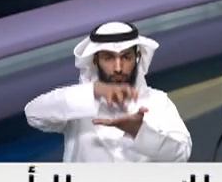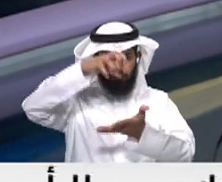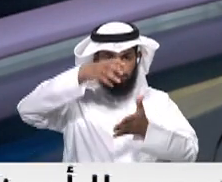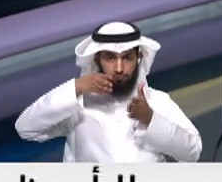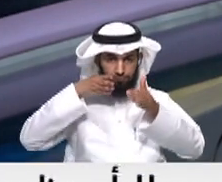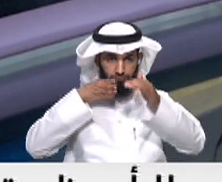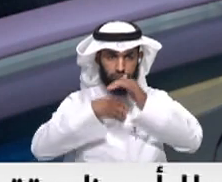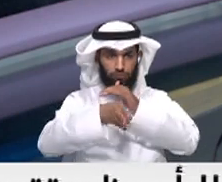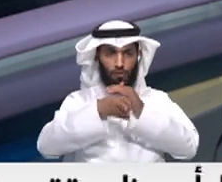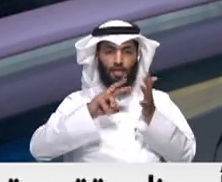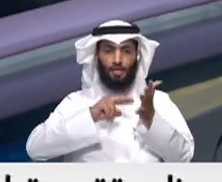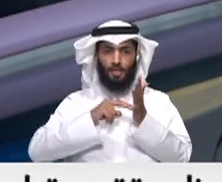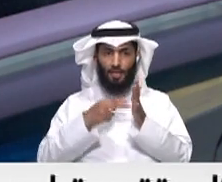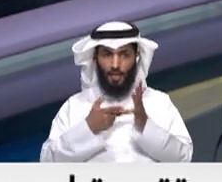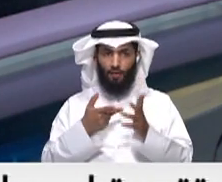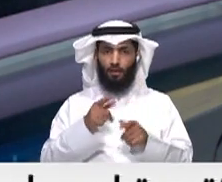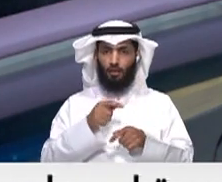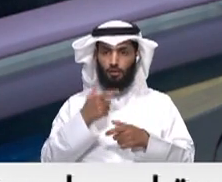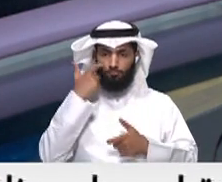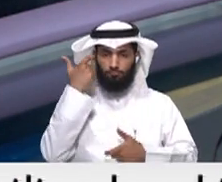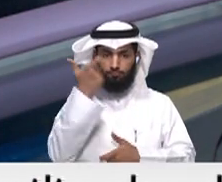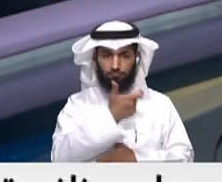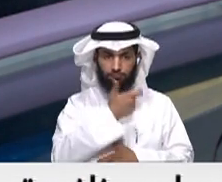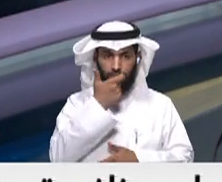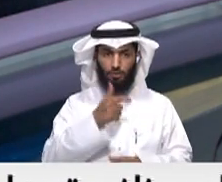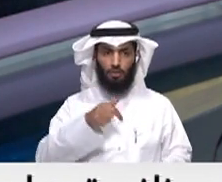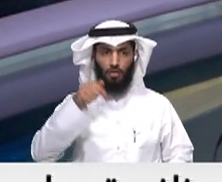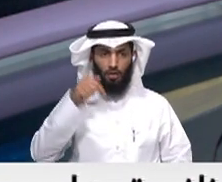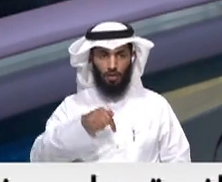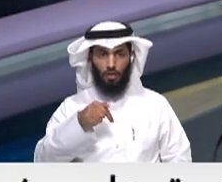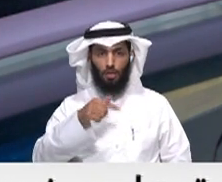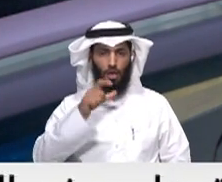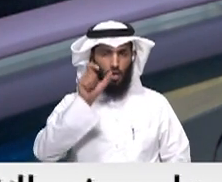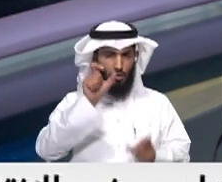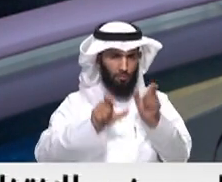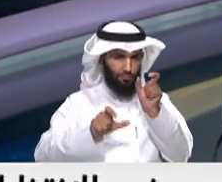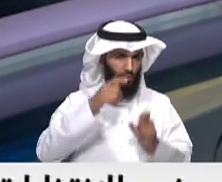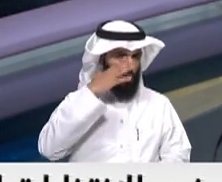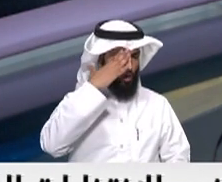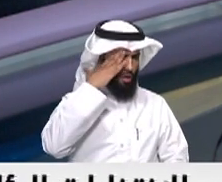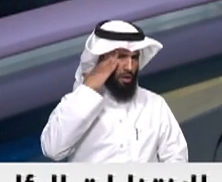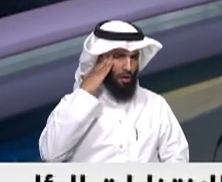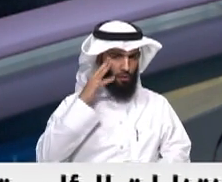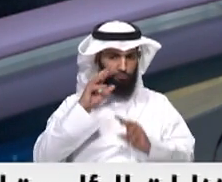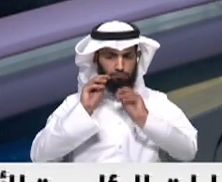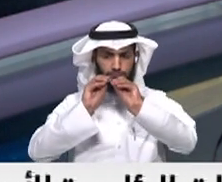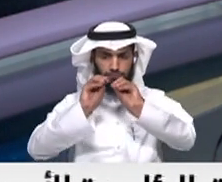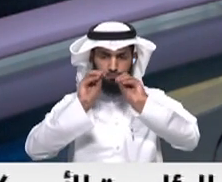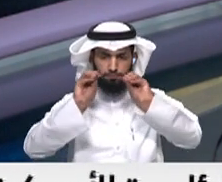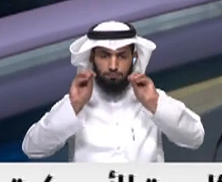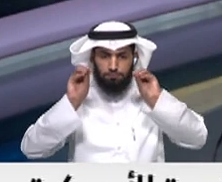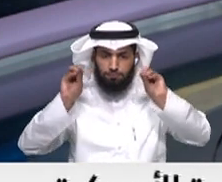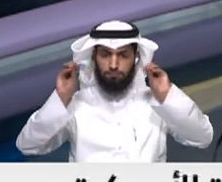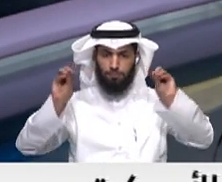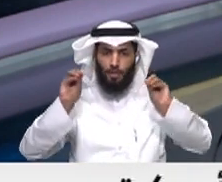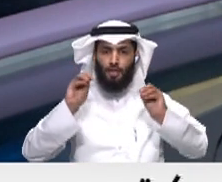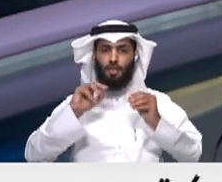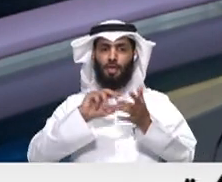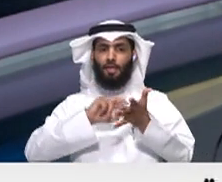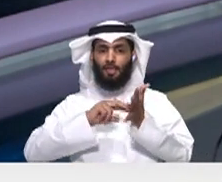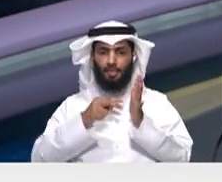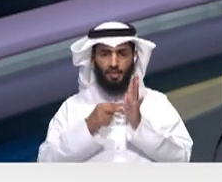مسؤولين ومفتشين حيث يقدم اهل الاختصاص المعلومات الهامه للمستهلك